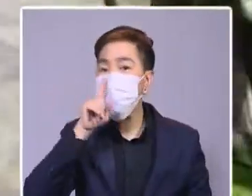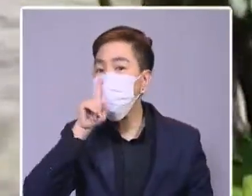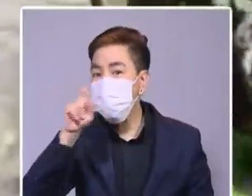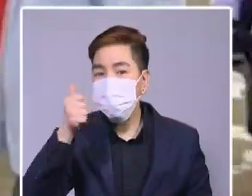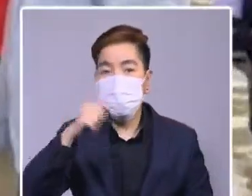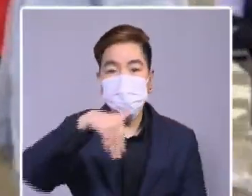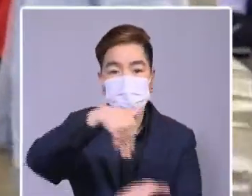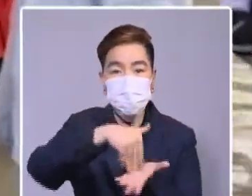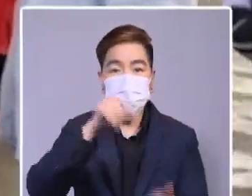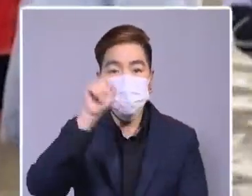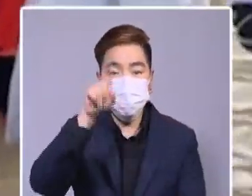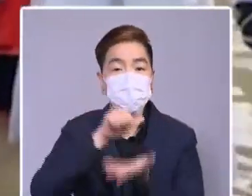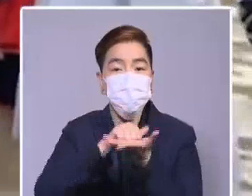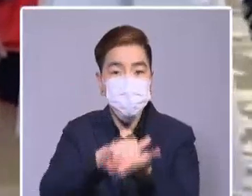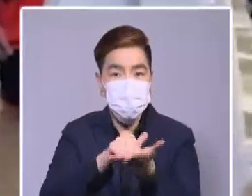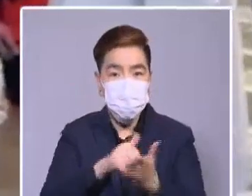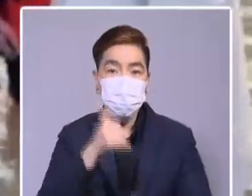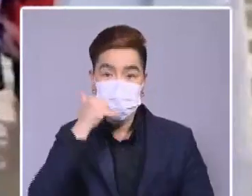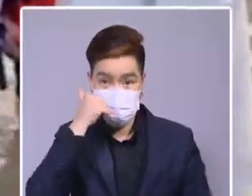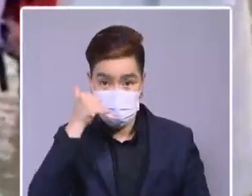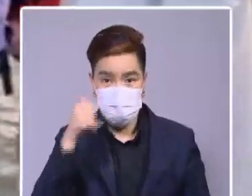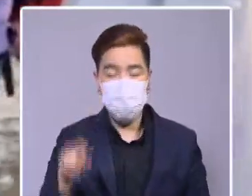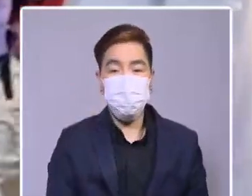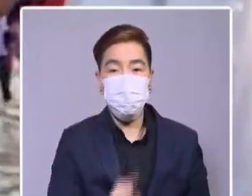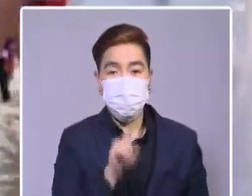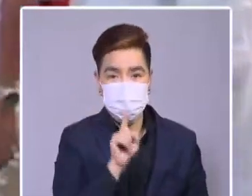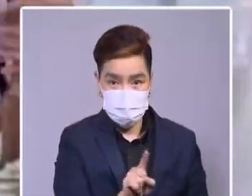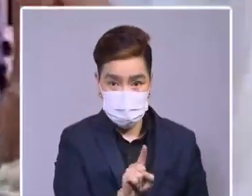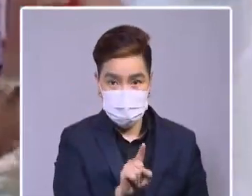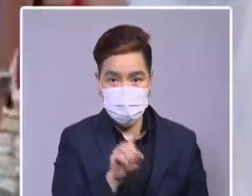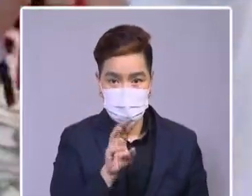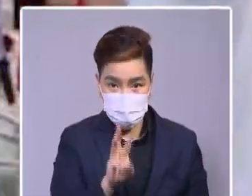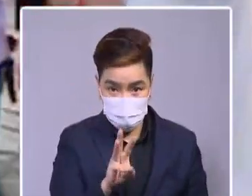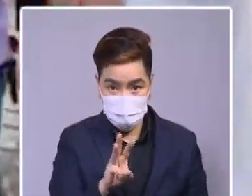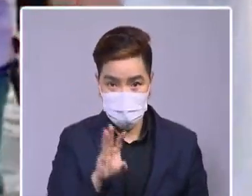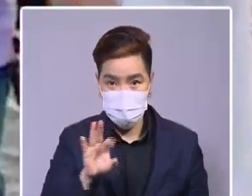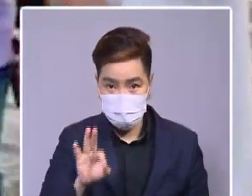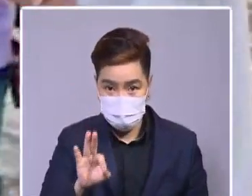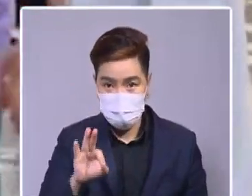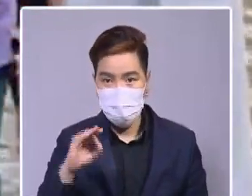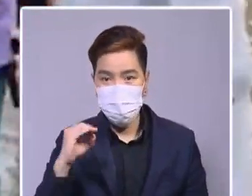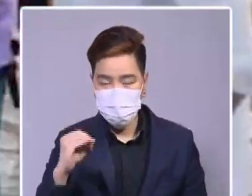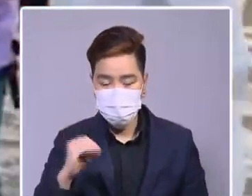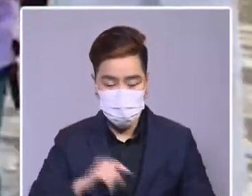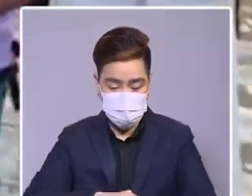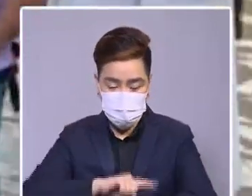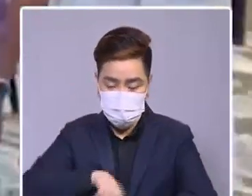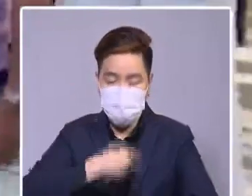ได้ที่ศูนย์บริการลูกค้าสัมพันธ์หมายเลขโทรศัพท์ 1690ได้ตลอด 24ชั่วโมงค่ะ